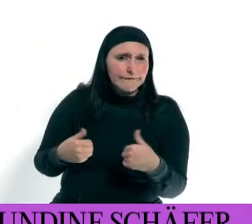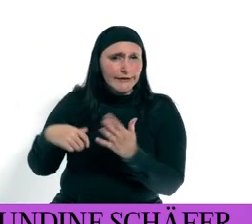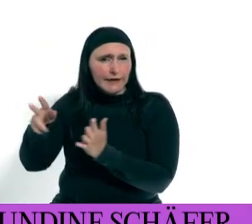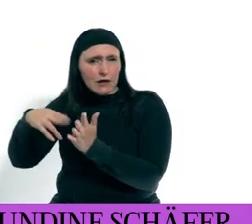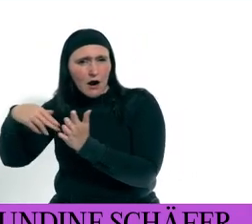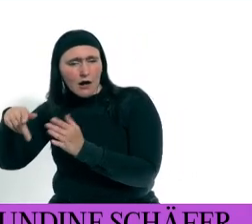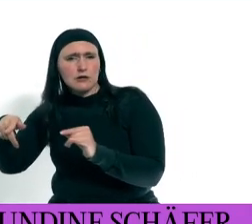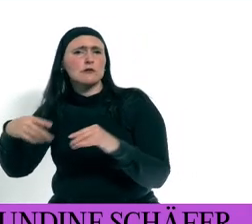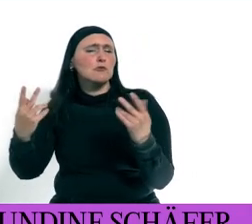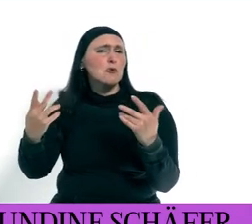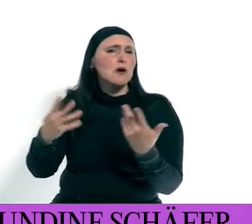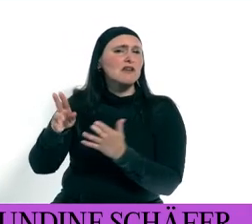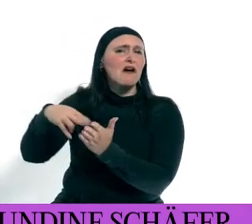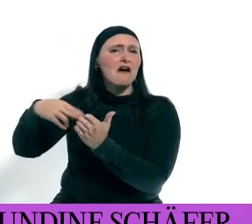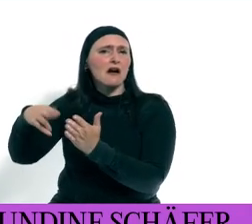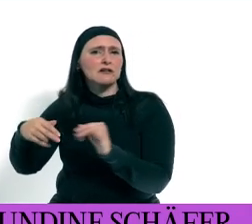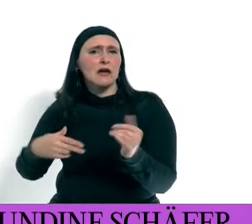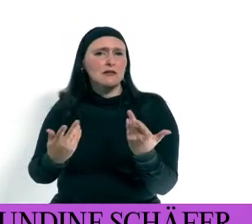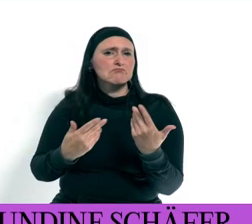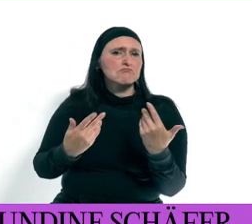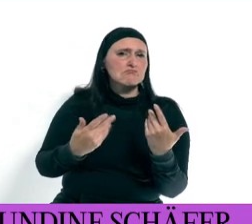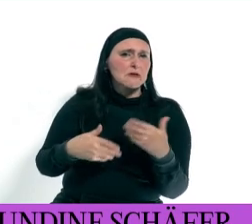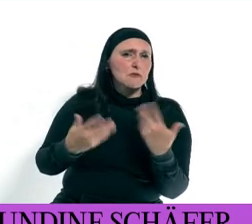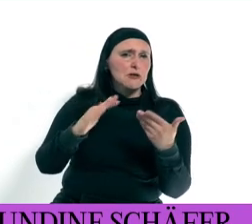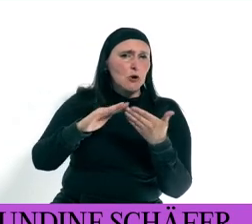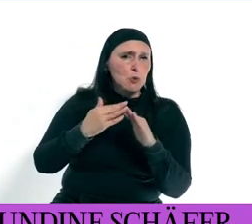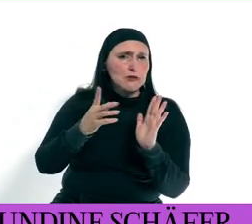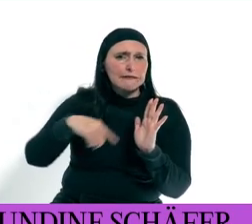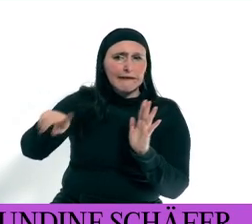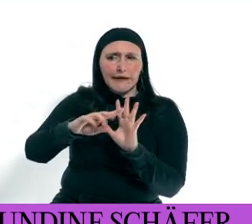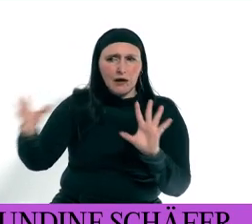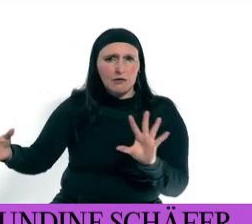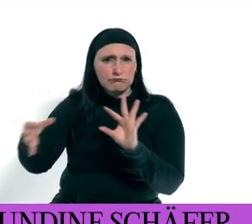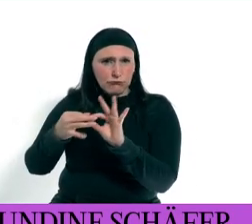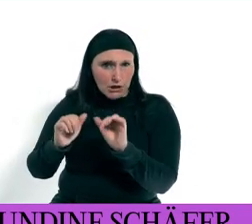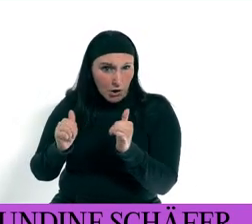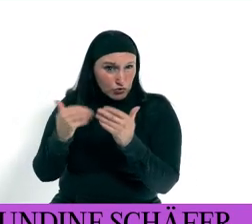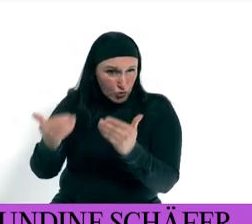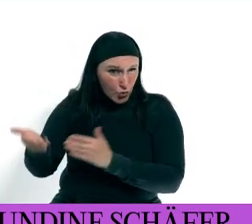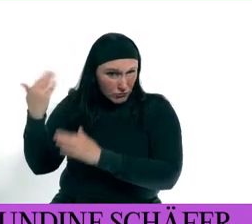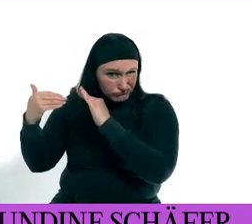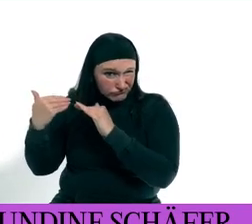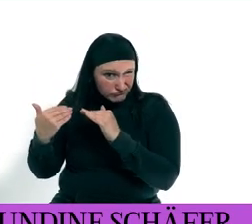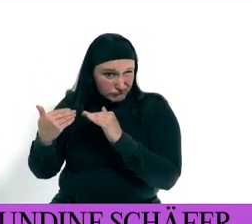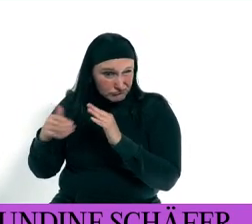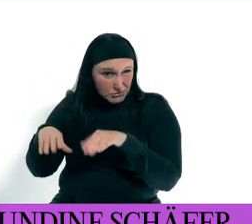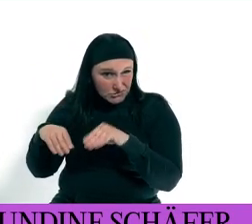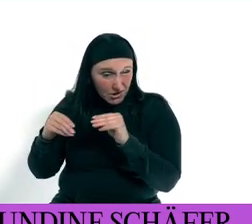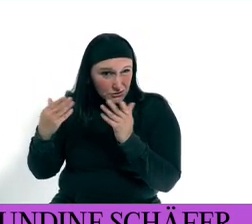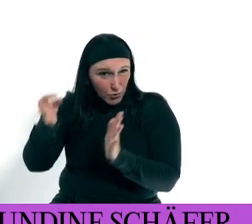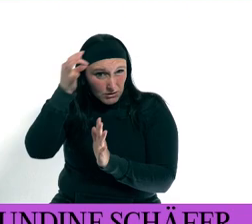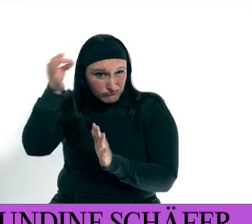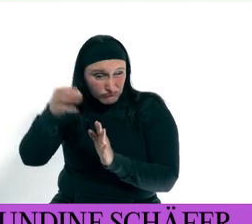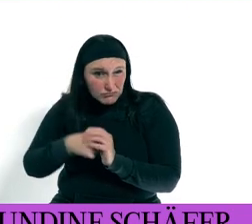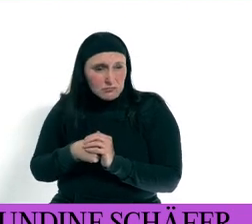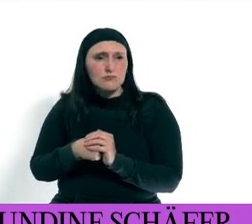eigentlich immer schon mit der Frage der Urbanistik befassen und mit der Frage, wie die Beziehung zwischen Urbanistik und Kunst gestaltet werden